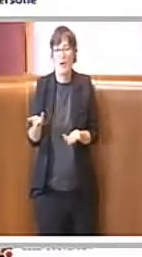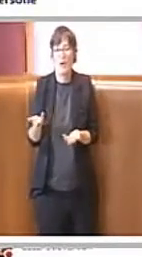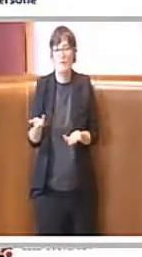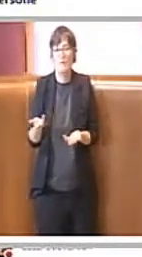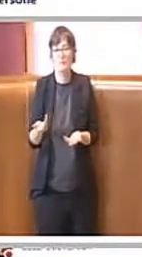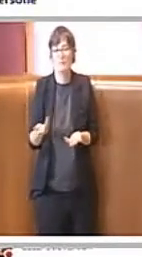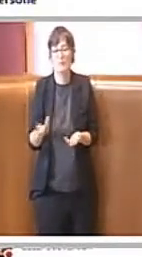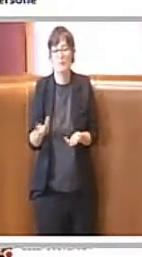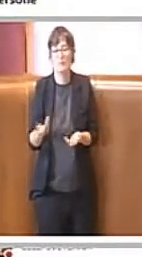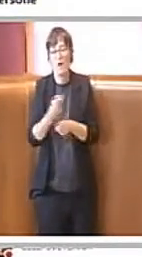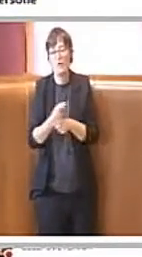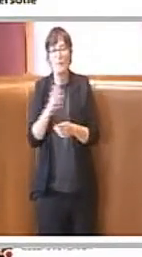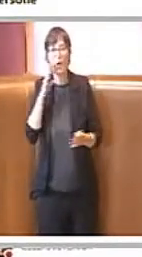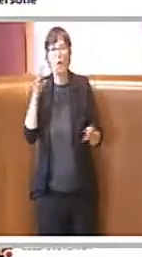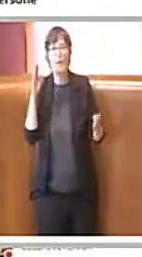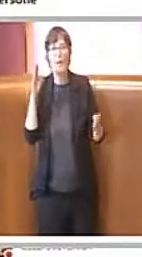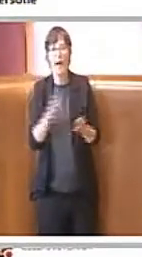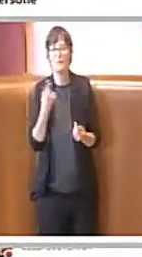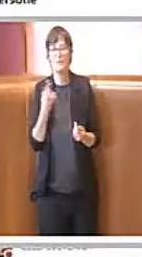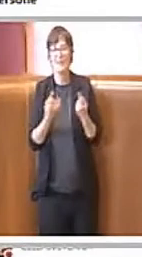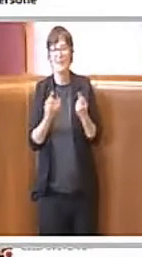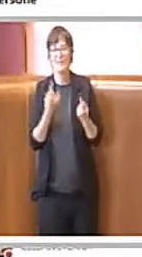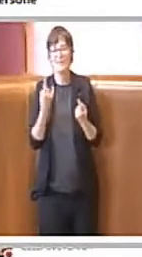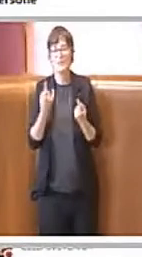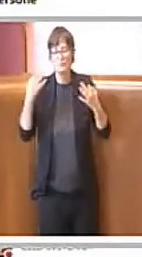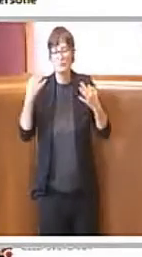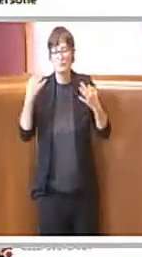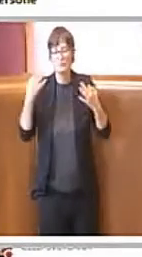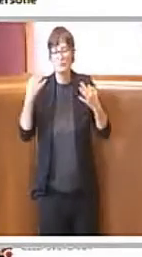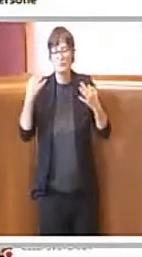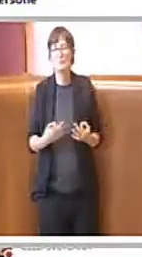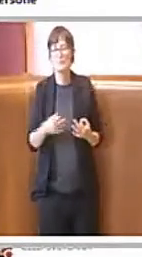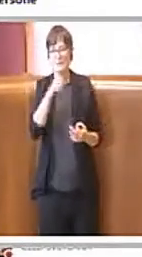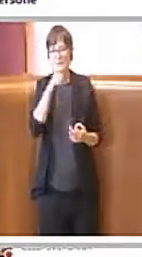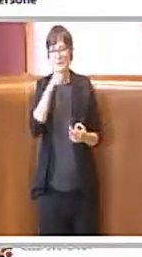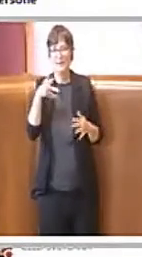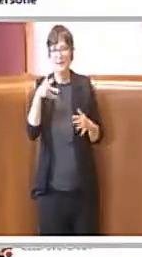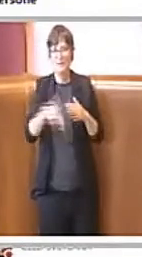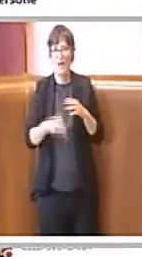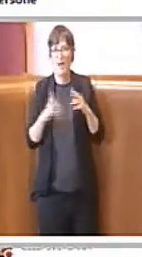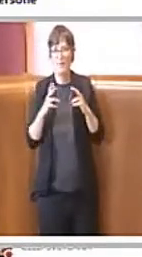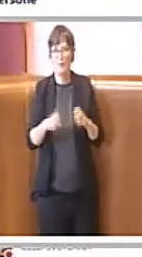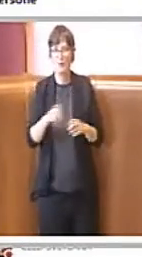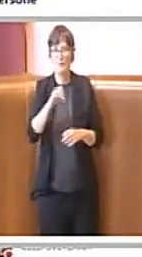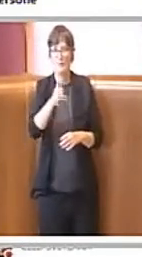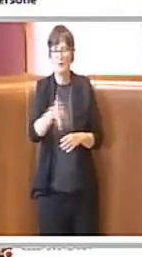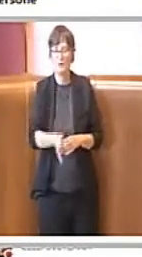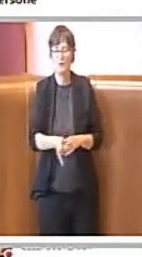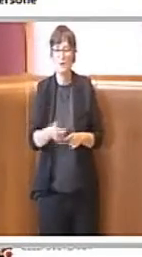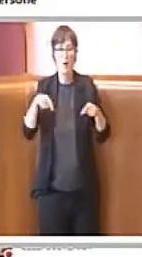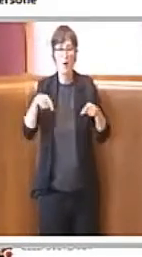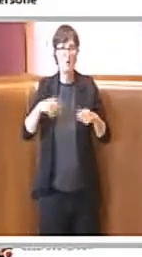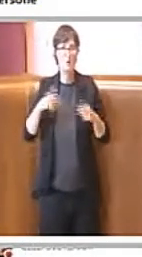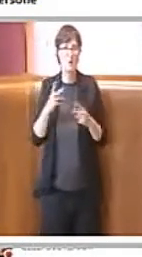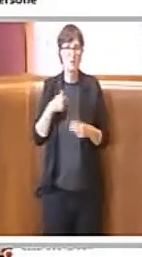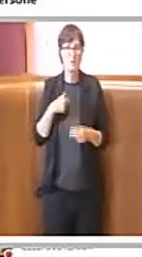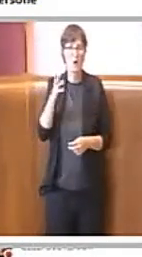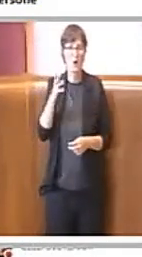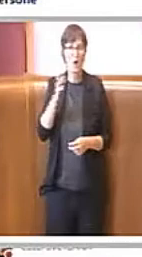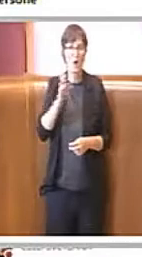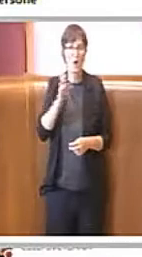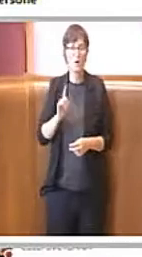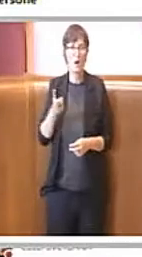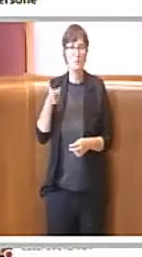invece meritano senza dubbio l'approfondimento. Ad oggi veramente non capisco proprio il senso di riportarla